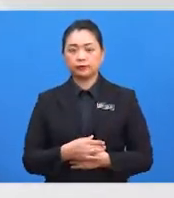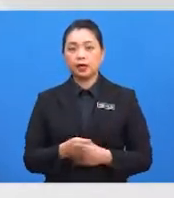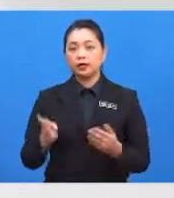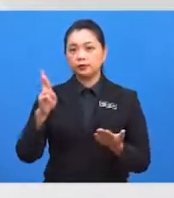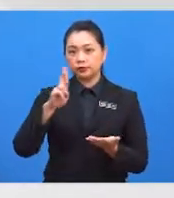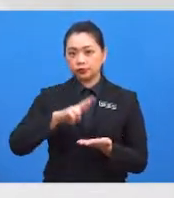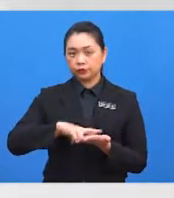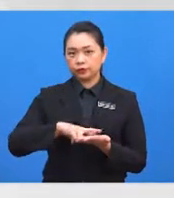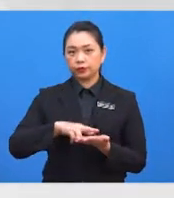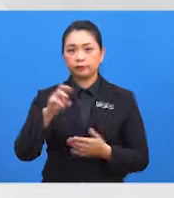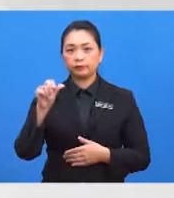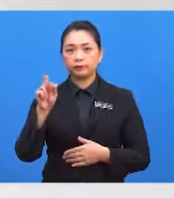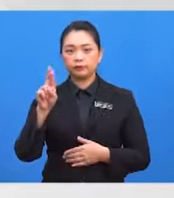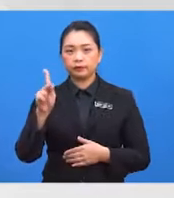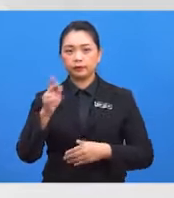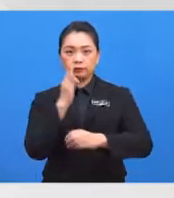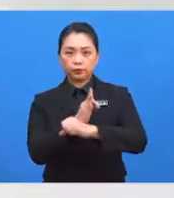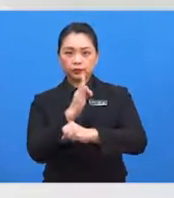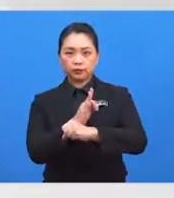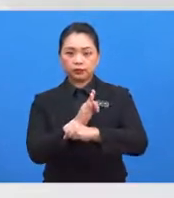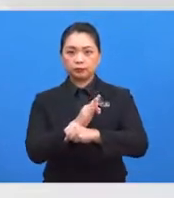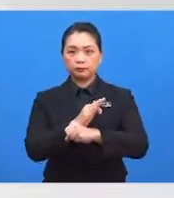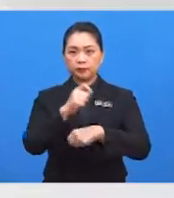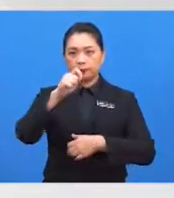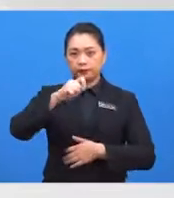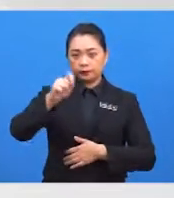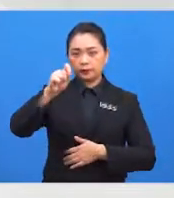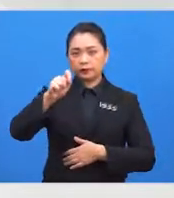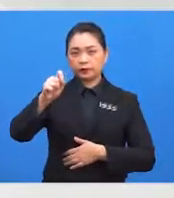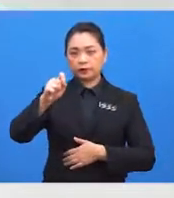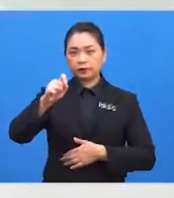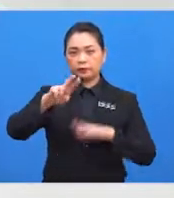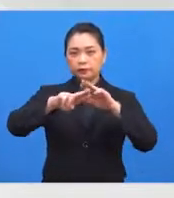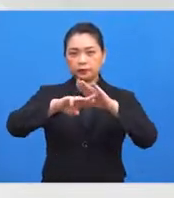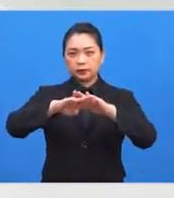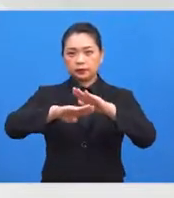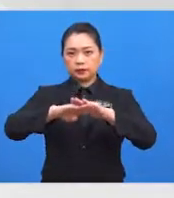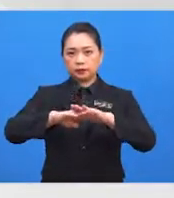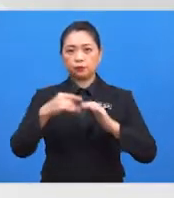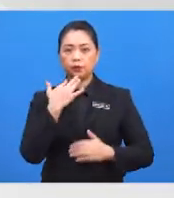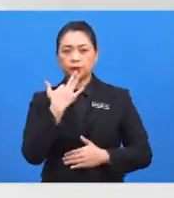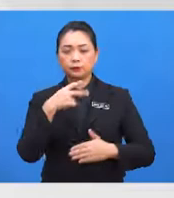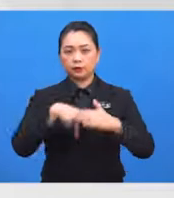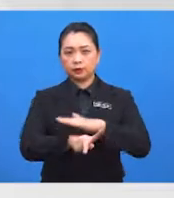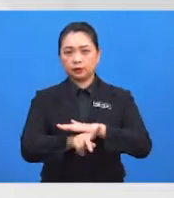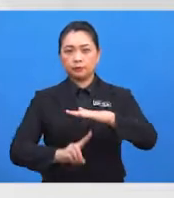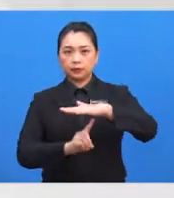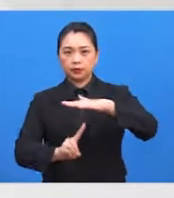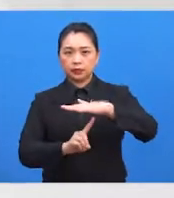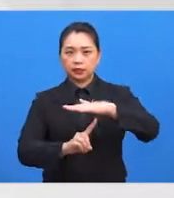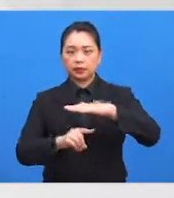mark, ia berfungsi sebagai penanda pertindihan warna percetakan